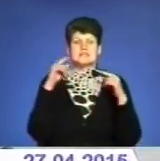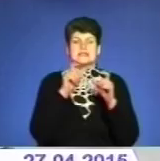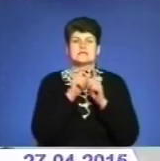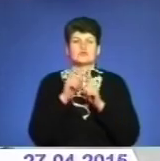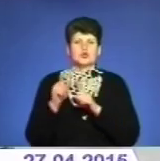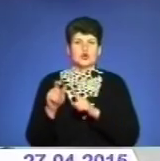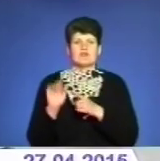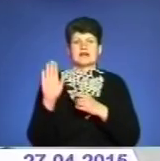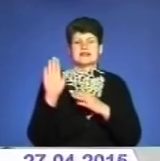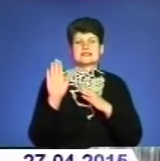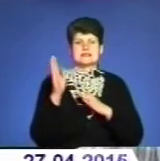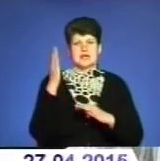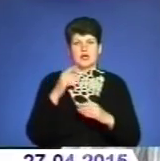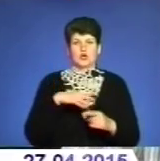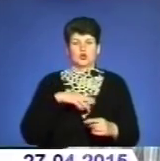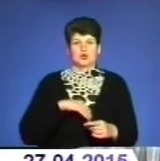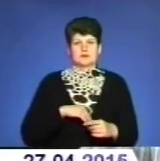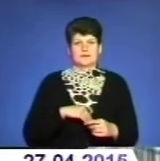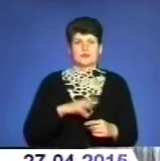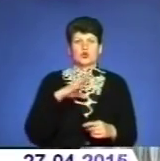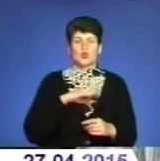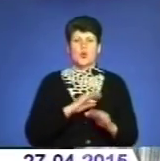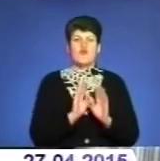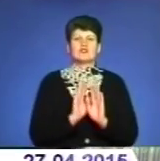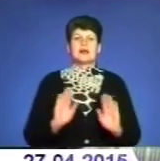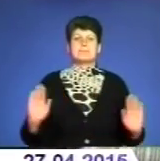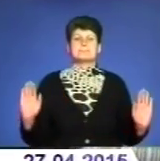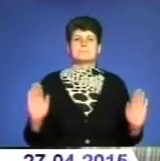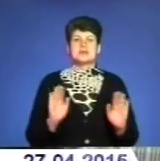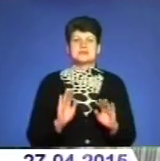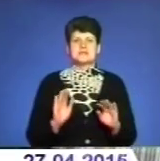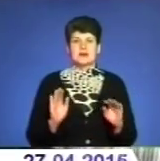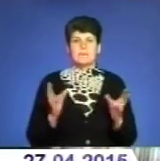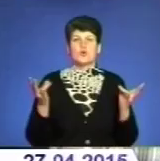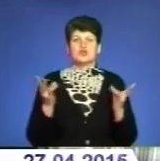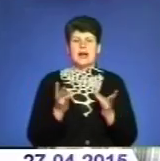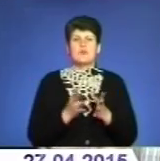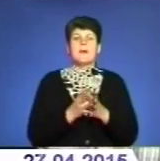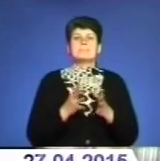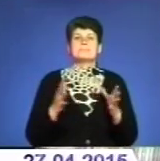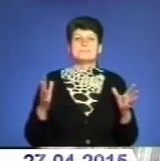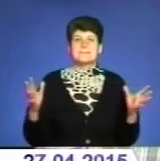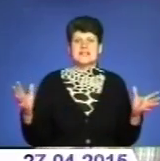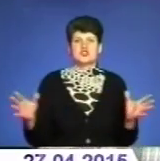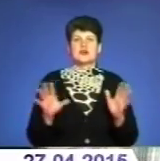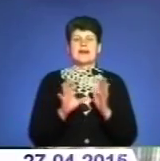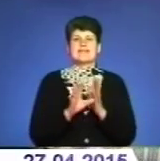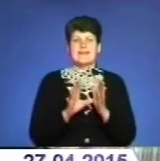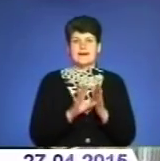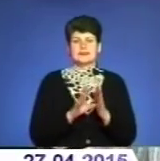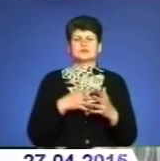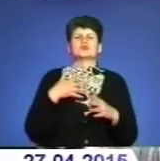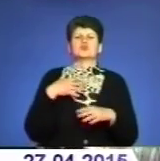душі, кажуть виконавці. Духовна пісня, вона потребує, напевно, набагато більше енергії, розуміння,